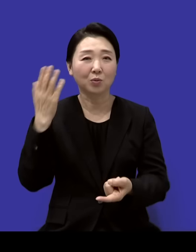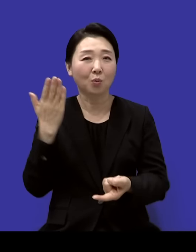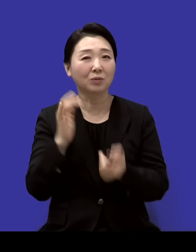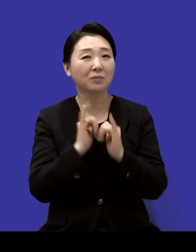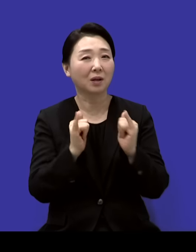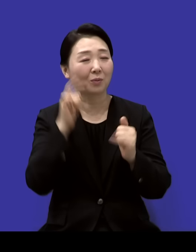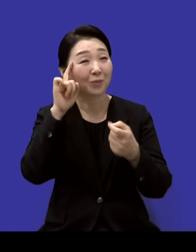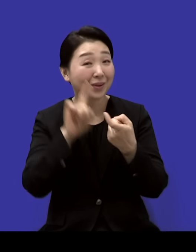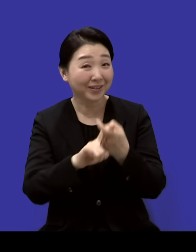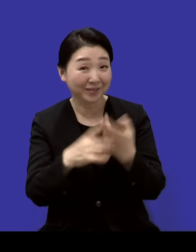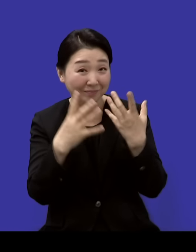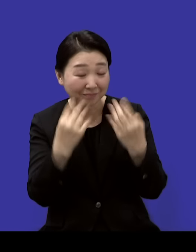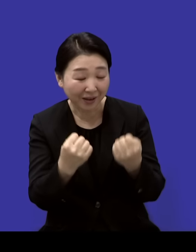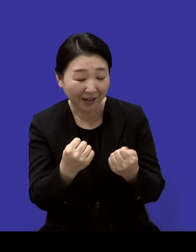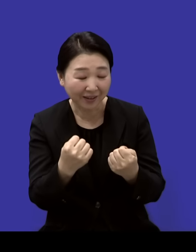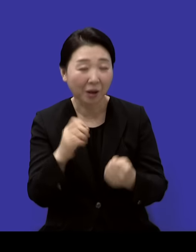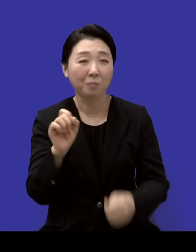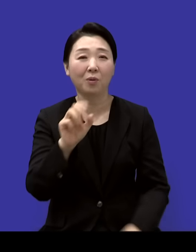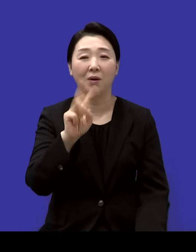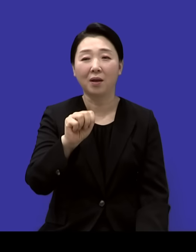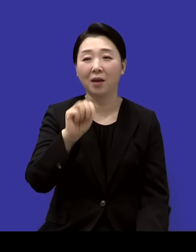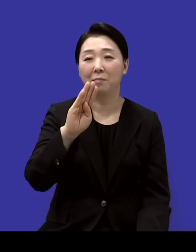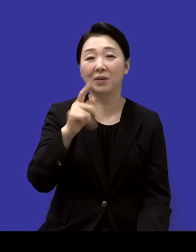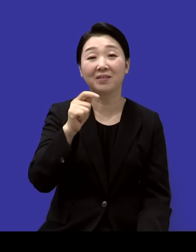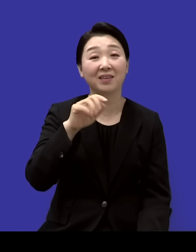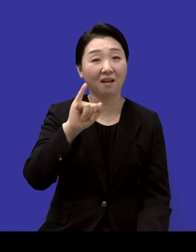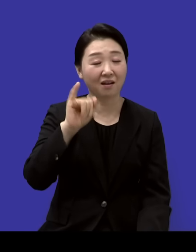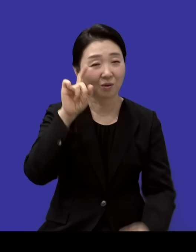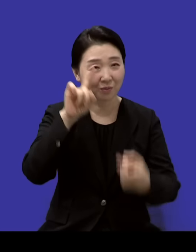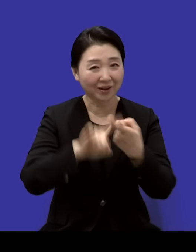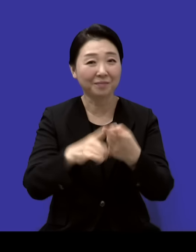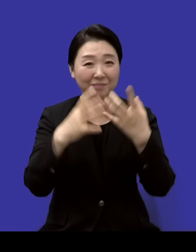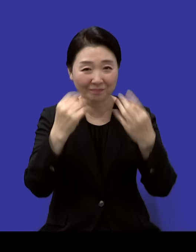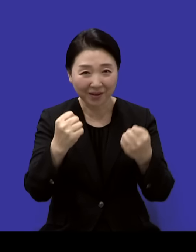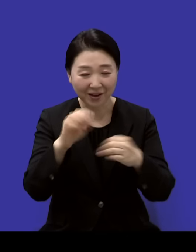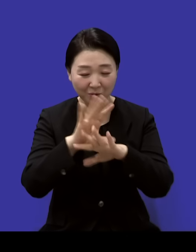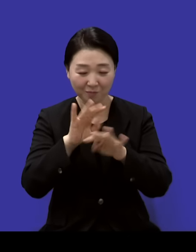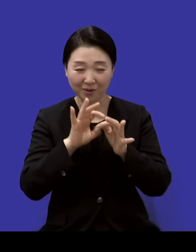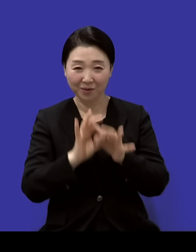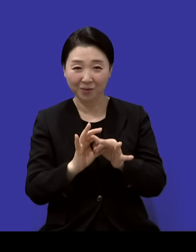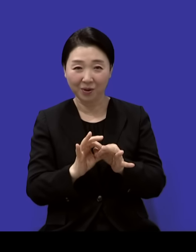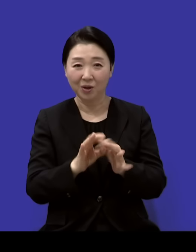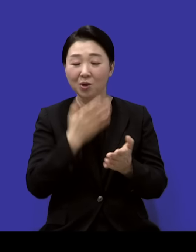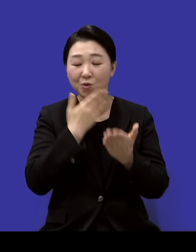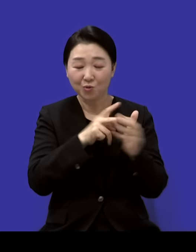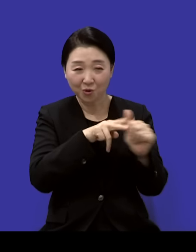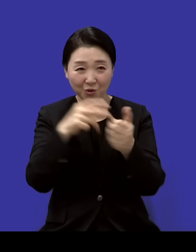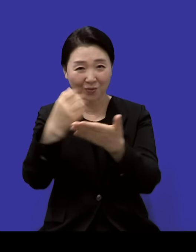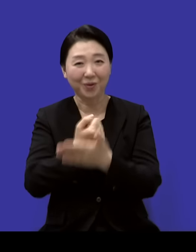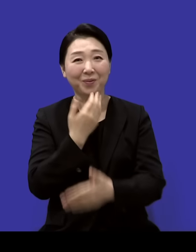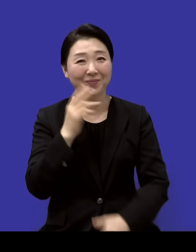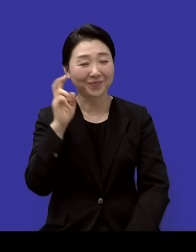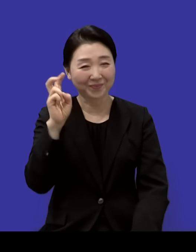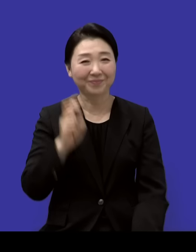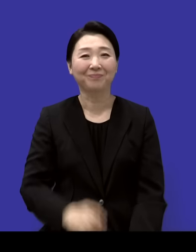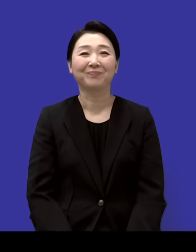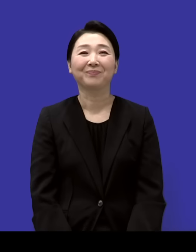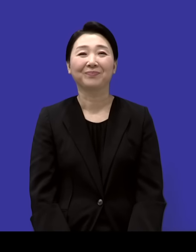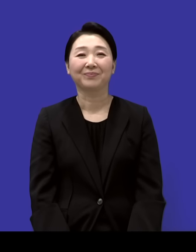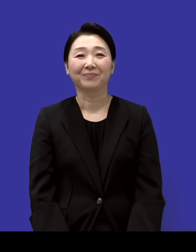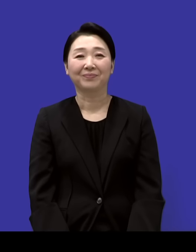많잖아요. 요즘 뭐 MBTI도 네, 비롯해서 맞아요. 여러 네. 가지 관심이 많은데 오늘 방송을 통해서 또 그런 좋은 정보도 얻을 수 있는 네. 그런 시간이었으면